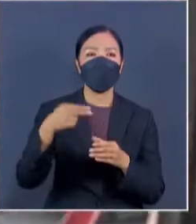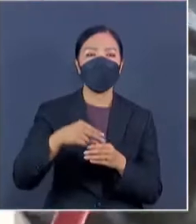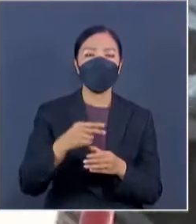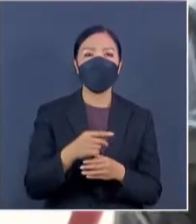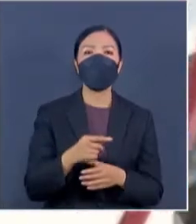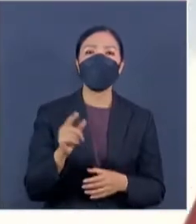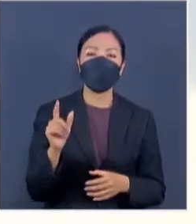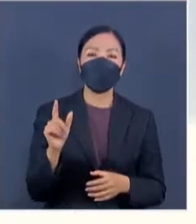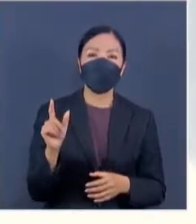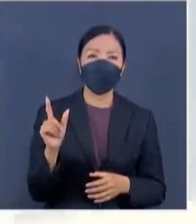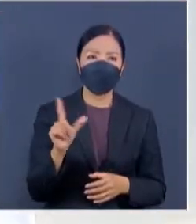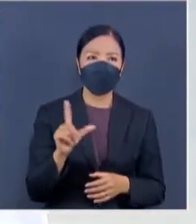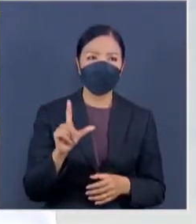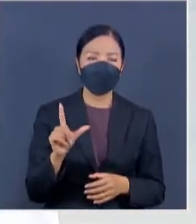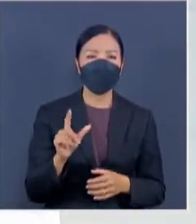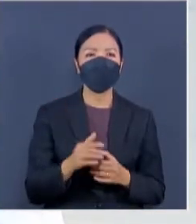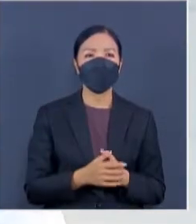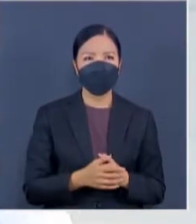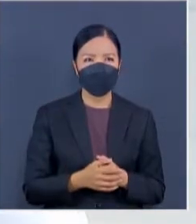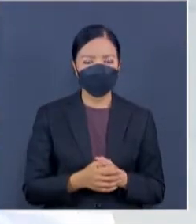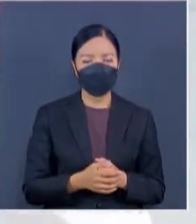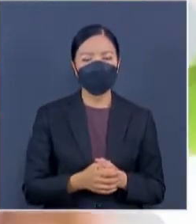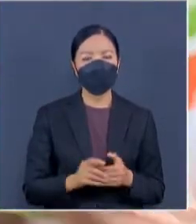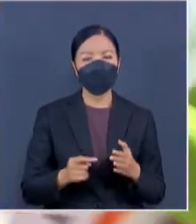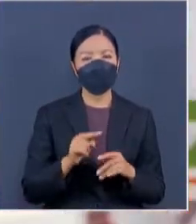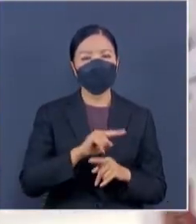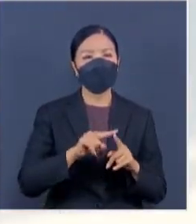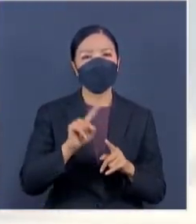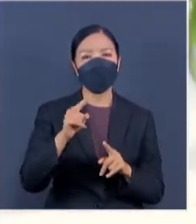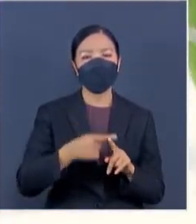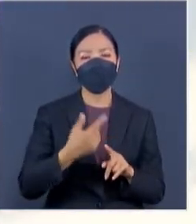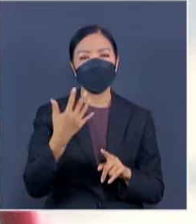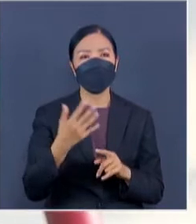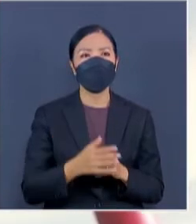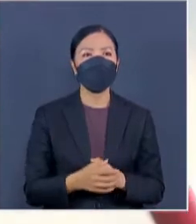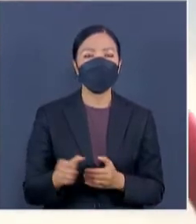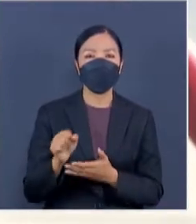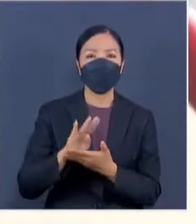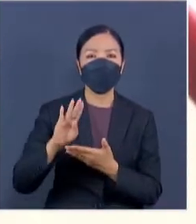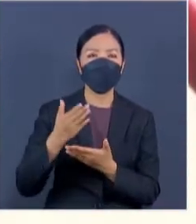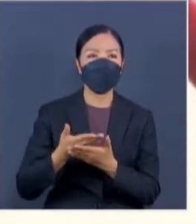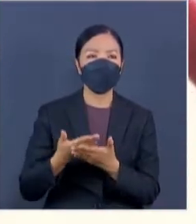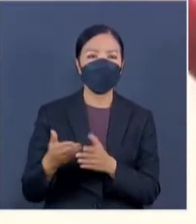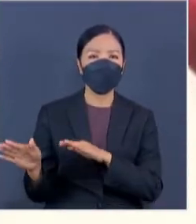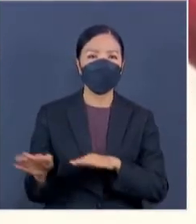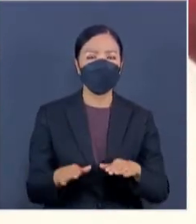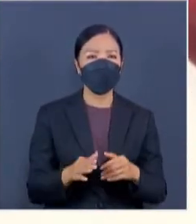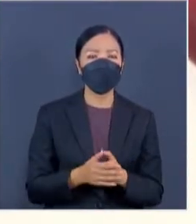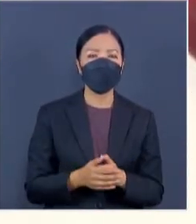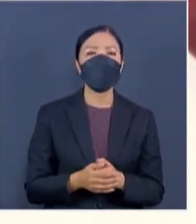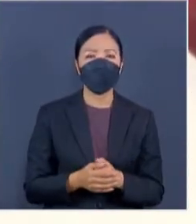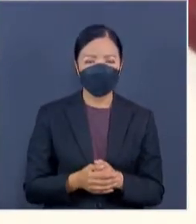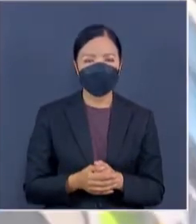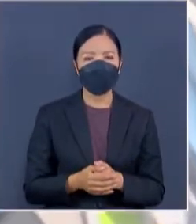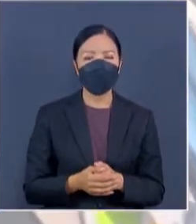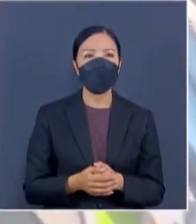ทต่อลิตรตั้งแต่1พฤษภาคมนี้ก็น่าจะเป็นส่วนหนึ่งที่ทำให้สถาบันการเงินเนี่ยพร้อมปล่อยกู้และมั่นใจว่